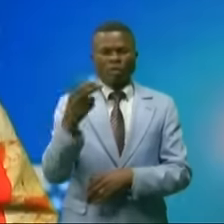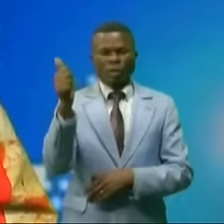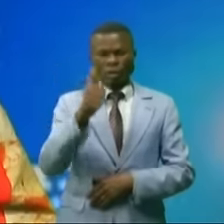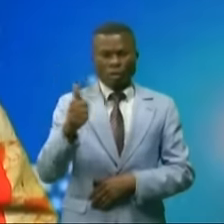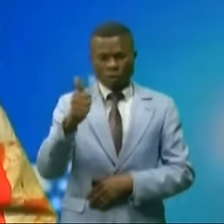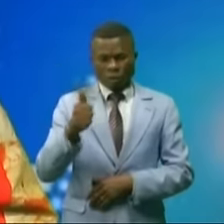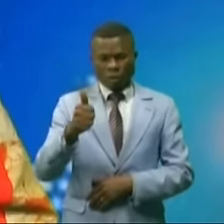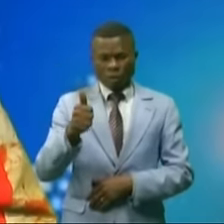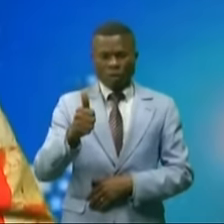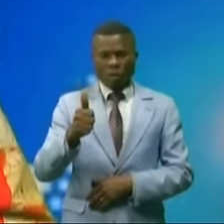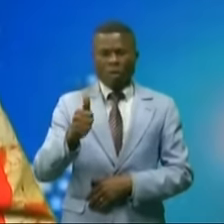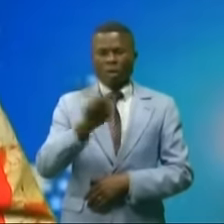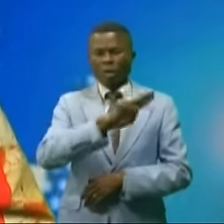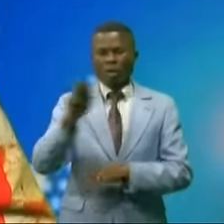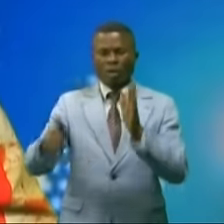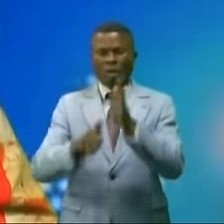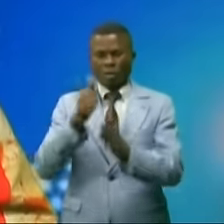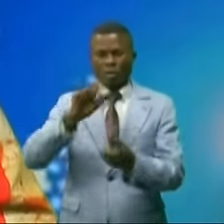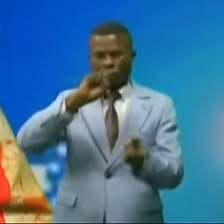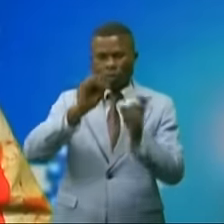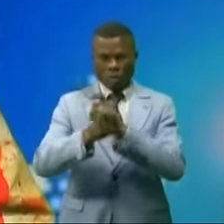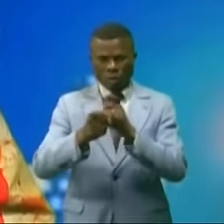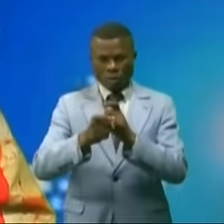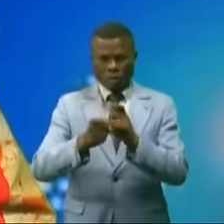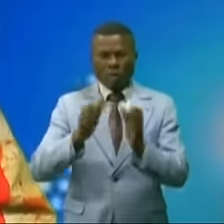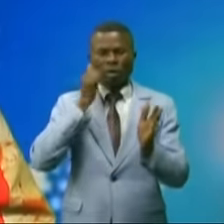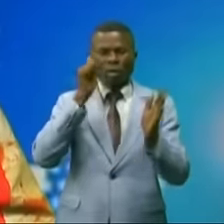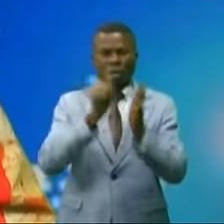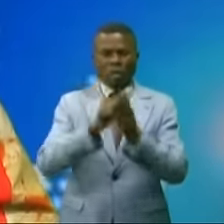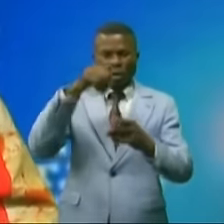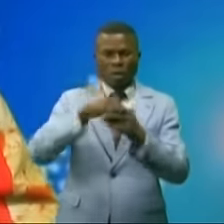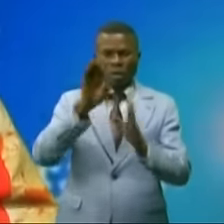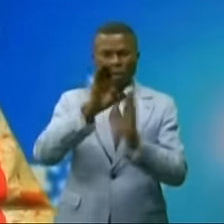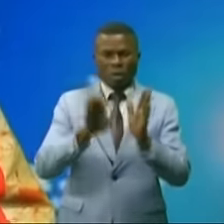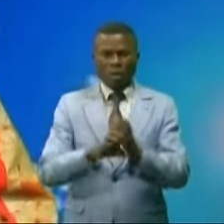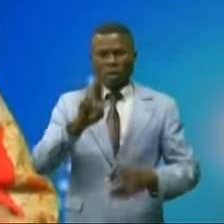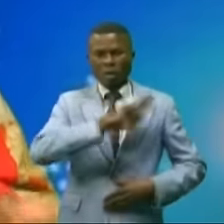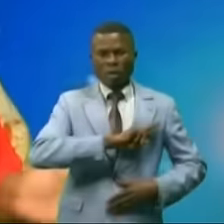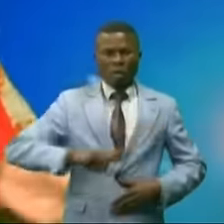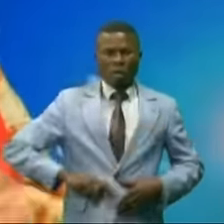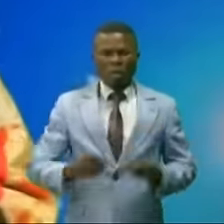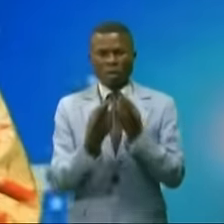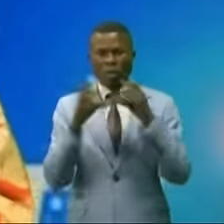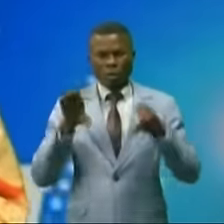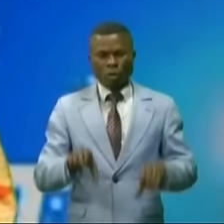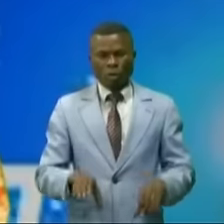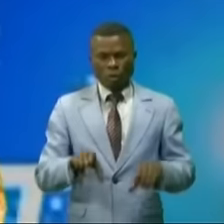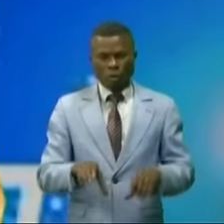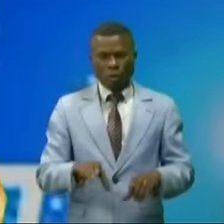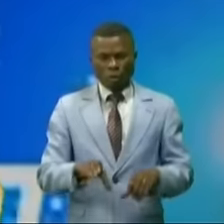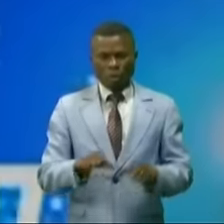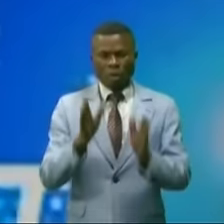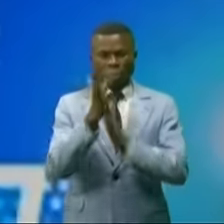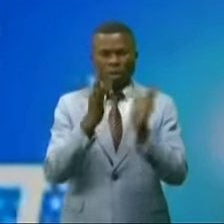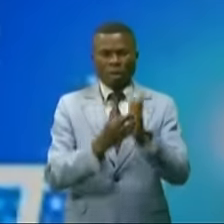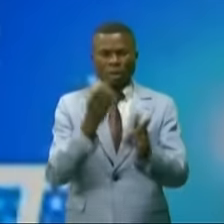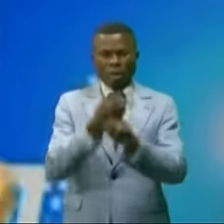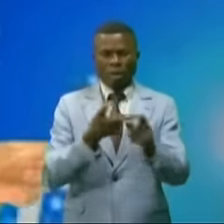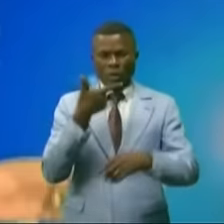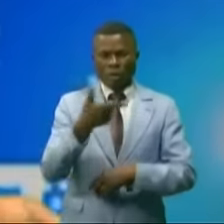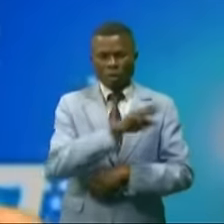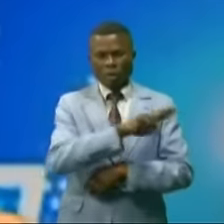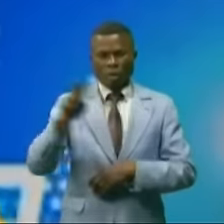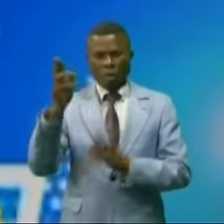janvier 2011 portant révision de certains articles de la Constitution de la République démocratique du Congo du 18 février